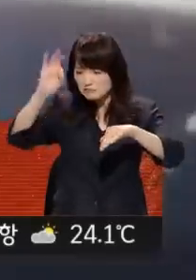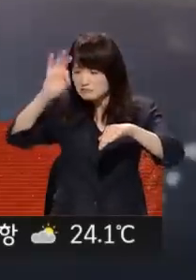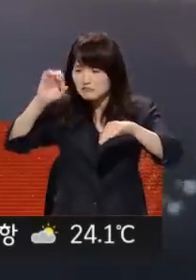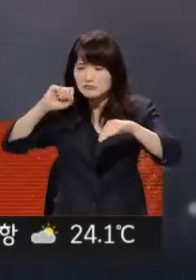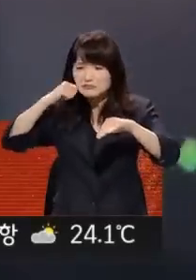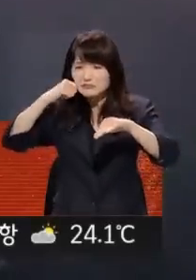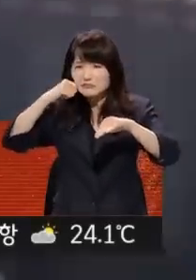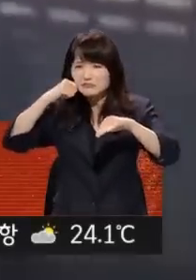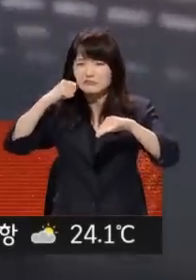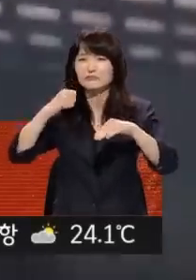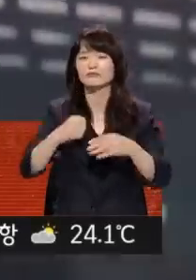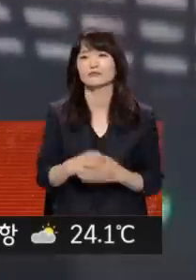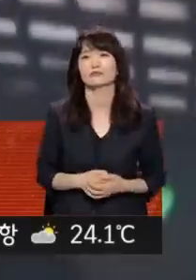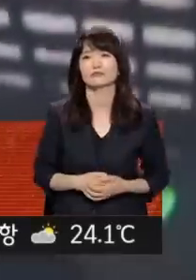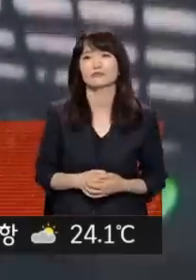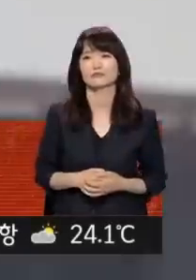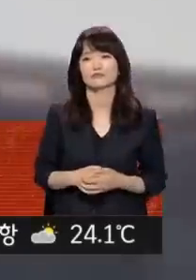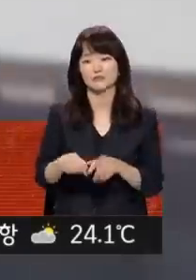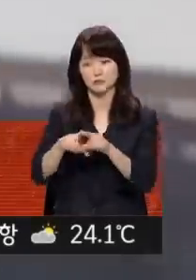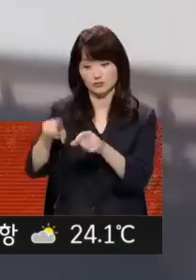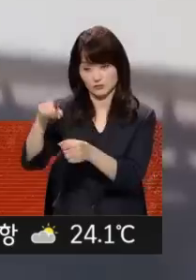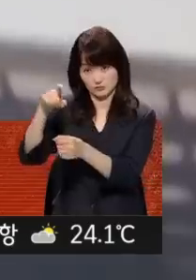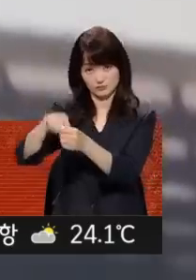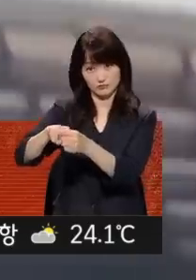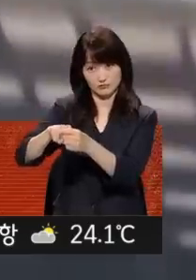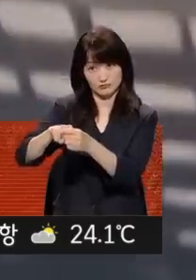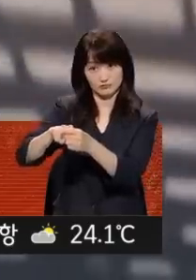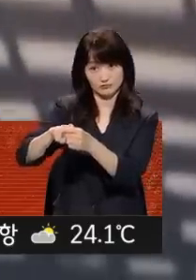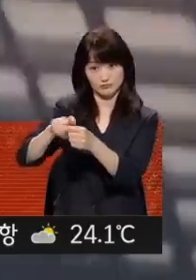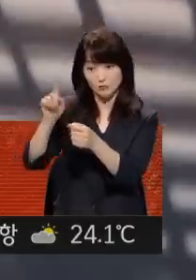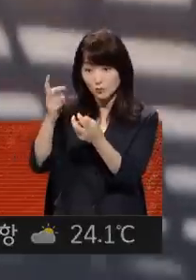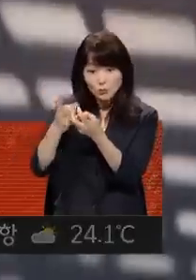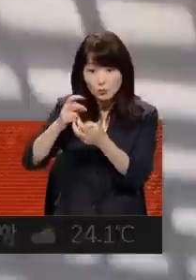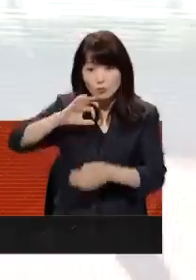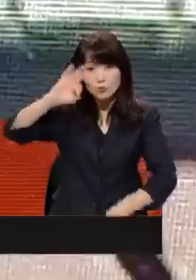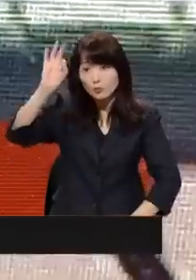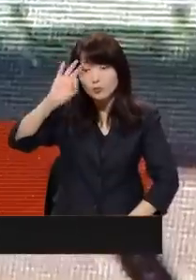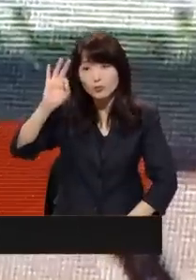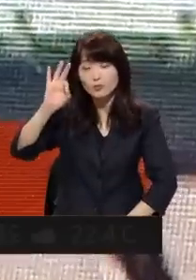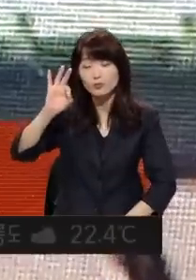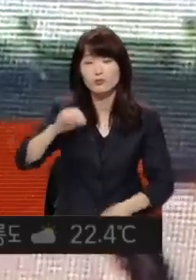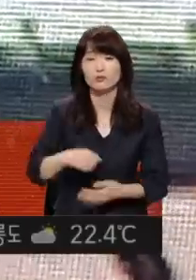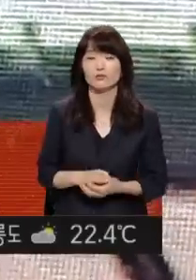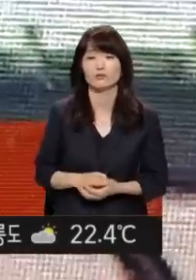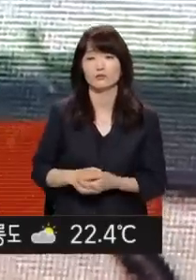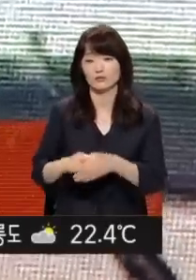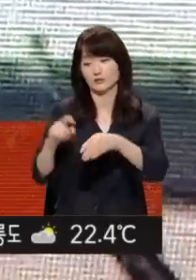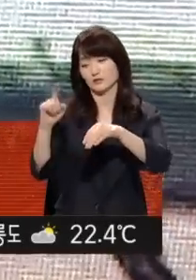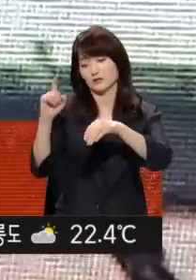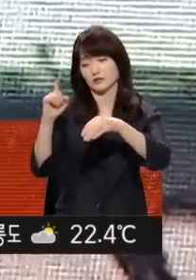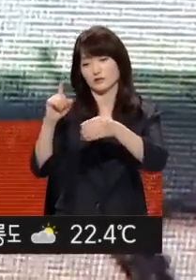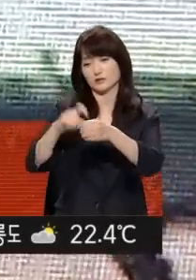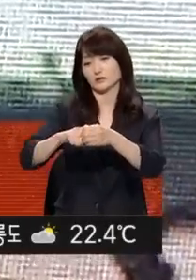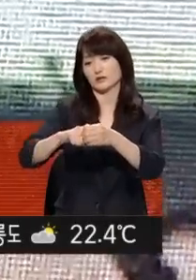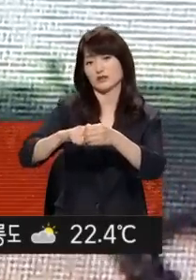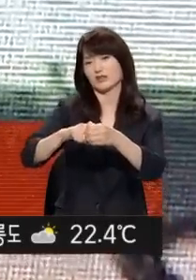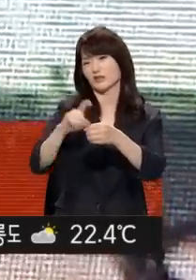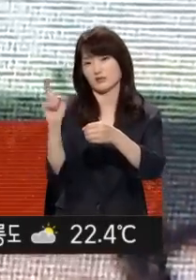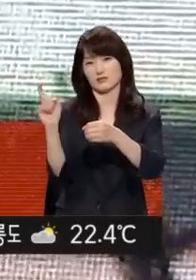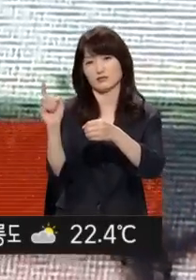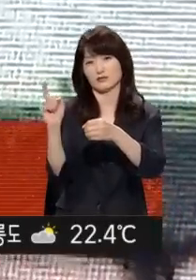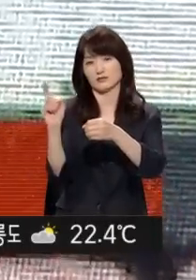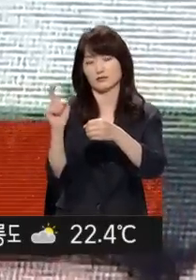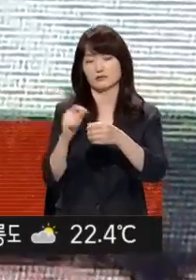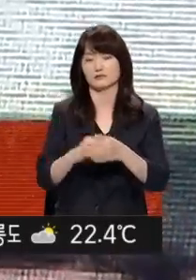않고 평소 보통은 잠금장치가 있는데 그걸 어떻게 찾았는지 또 하필이면 또 그 잠금장치가 열려 있었다라고